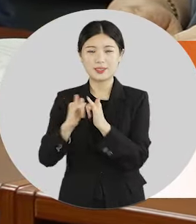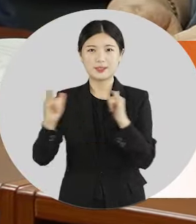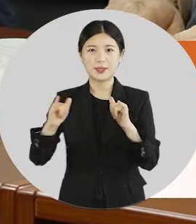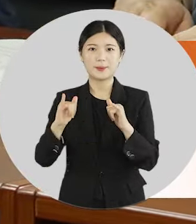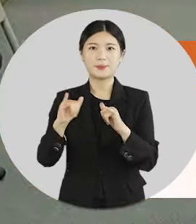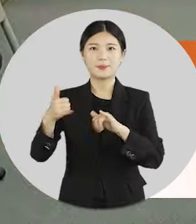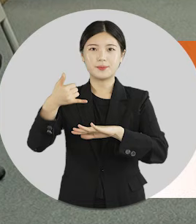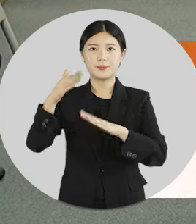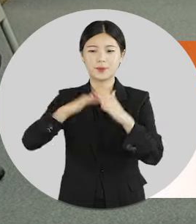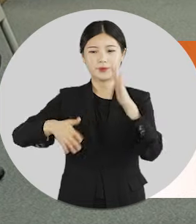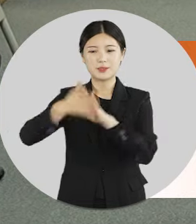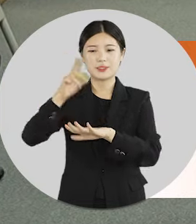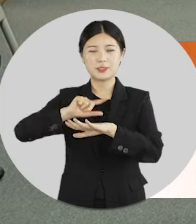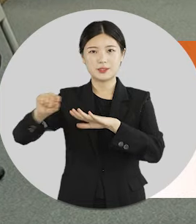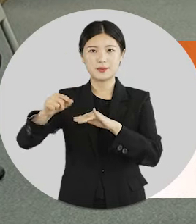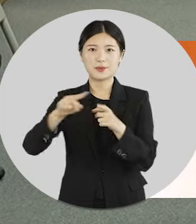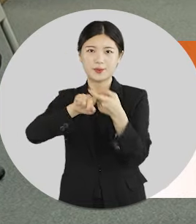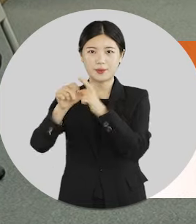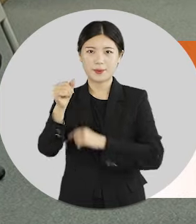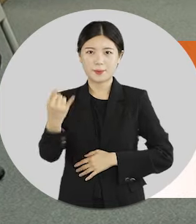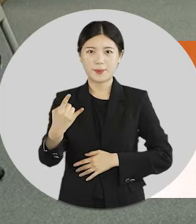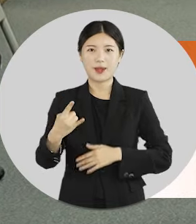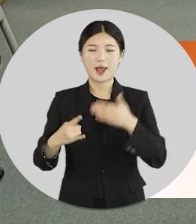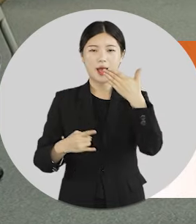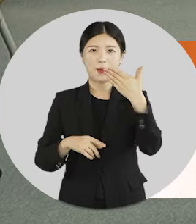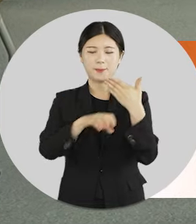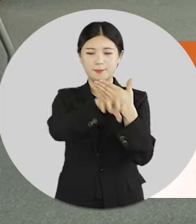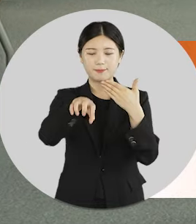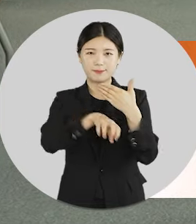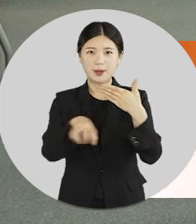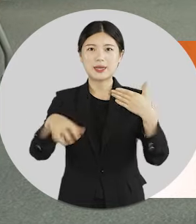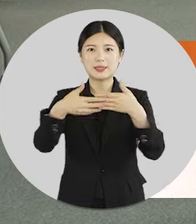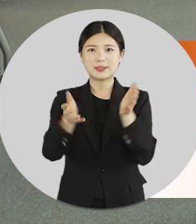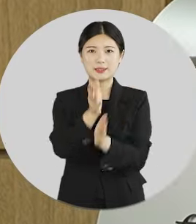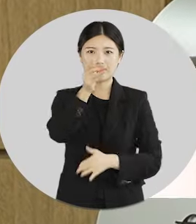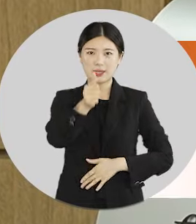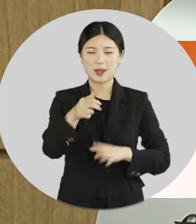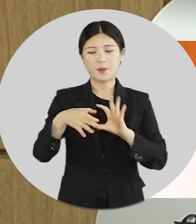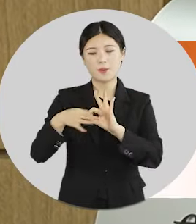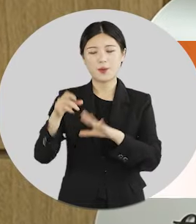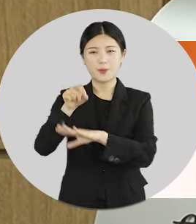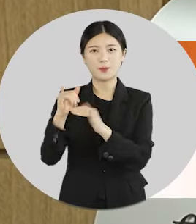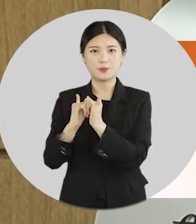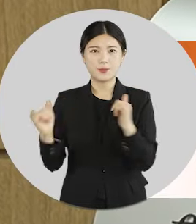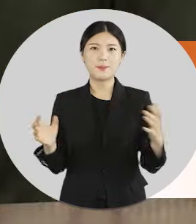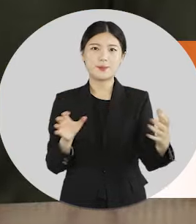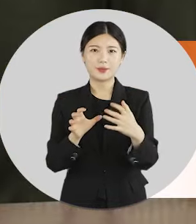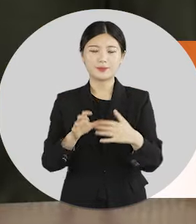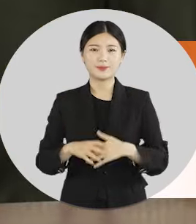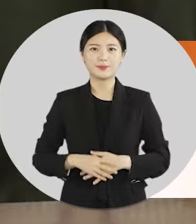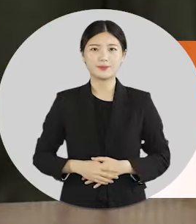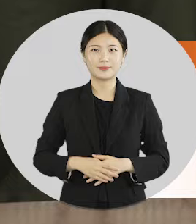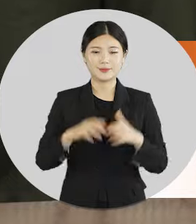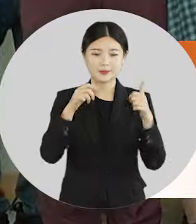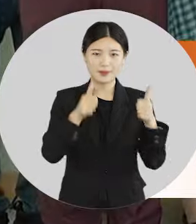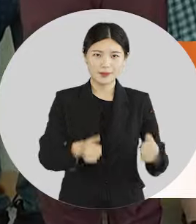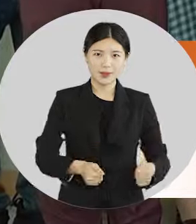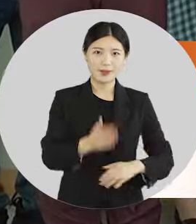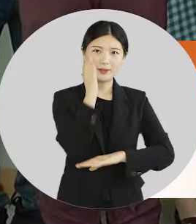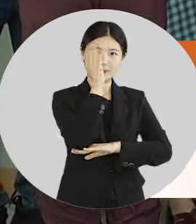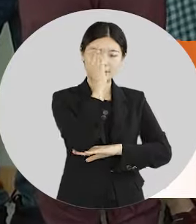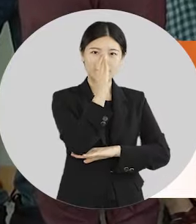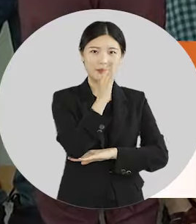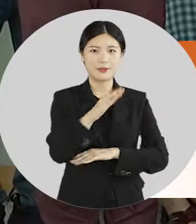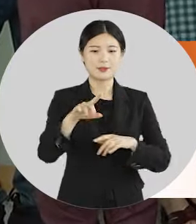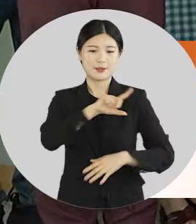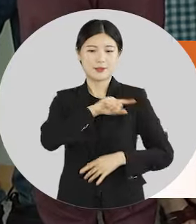한국농업경영인공주시연합회 등 9개 단체와 관계 공무원 등이 참석한 가운데 개회 및 경과보고, 인사말씀, 현판